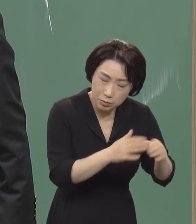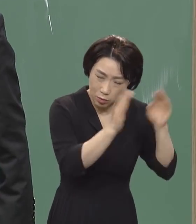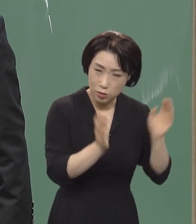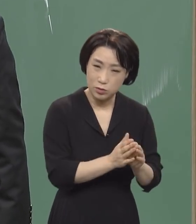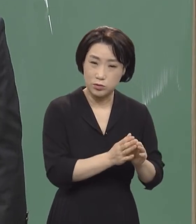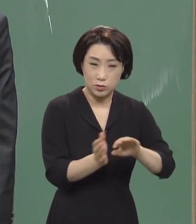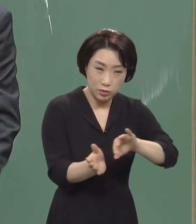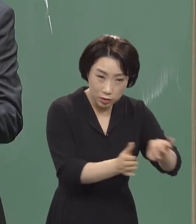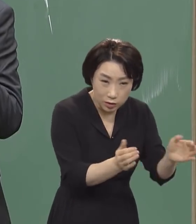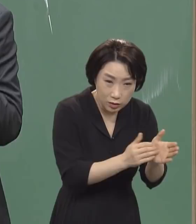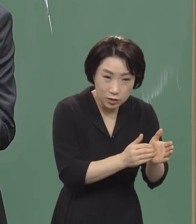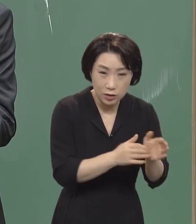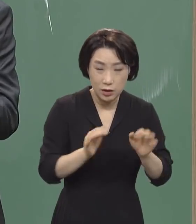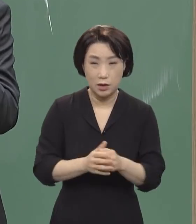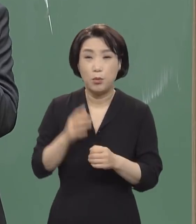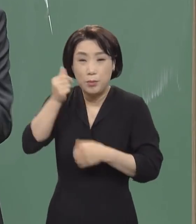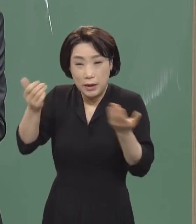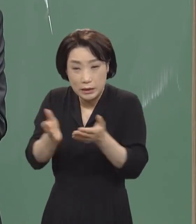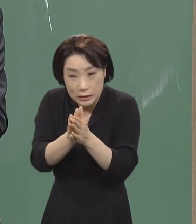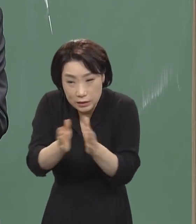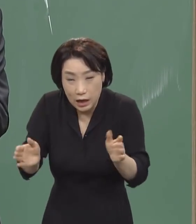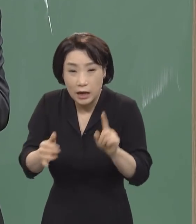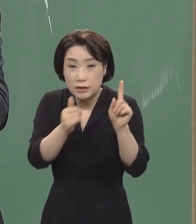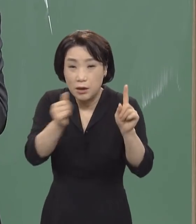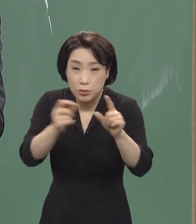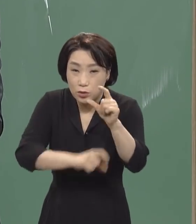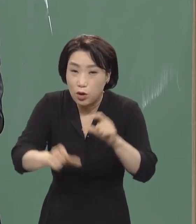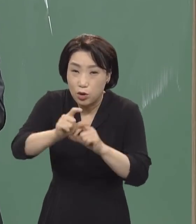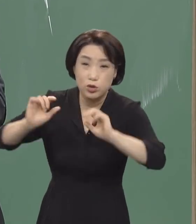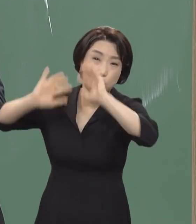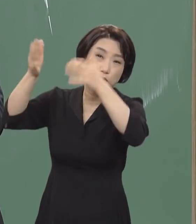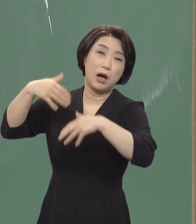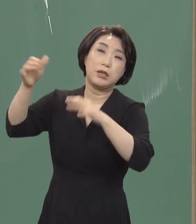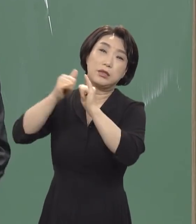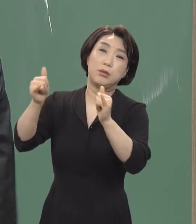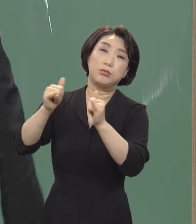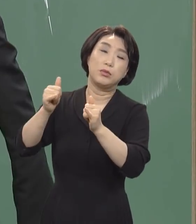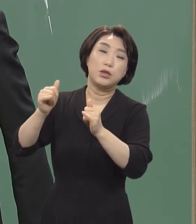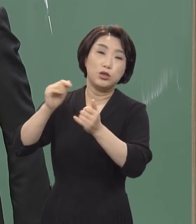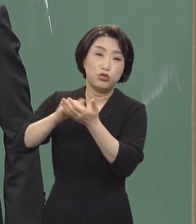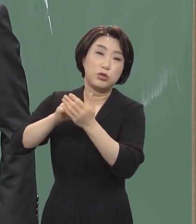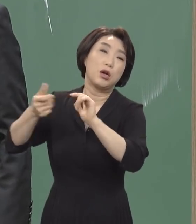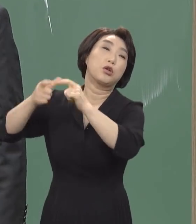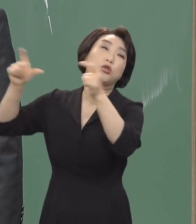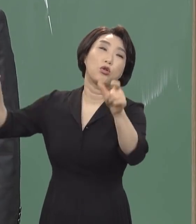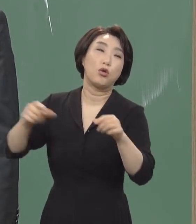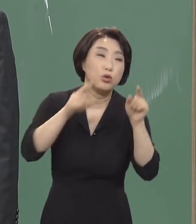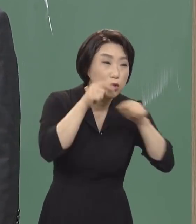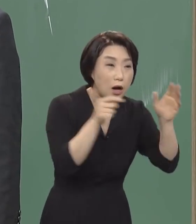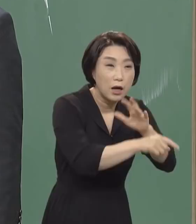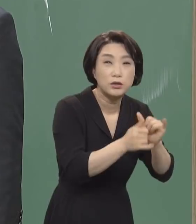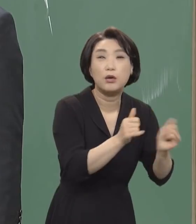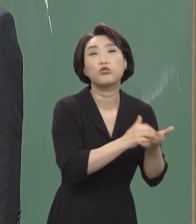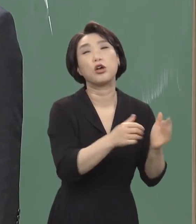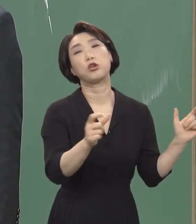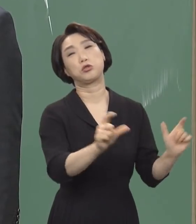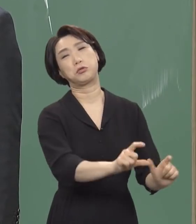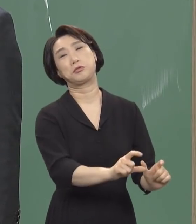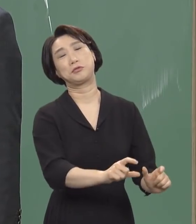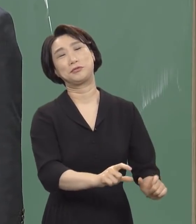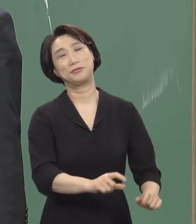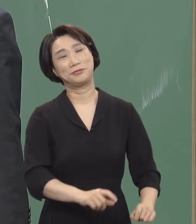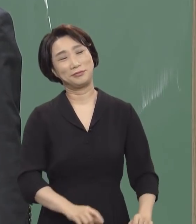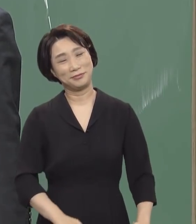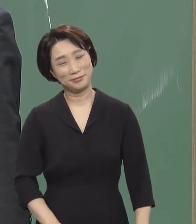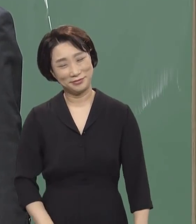내가 목회에서 한 사람이라도 천국 가는 숫자를 줄여보자. 너무 아름다운 맘 아니여?